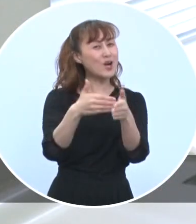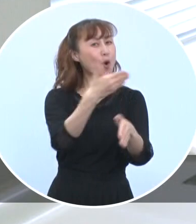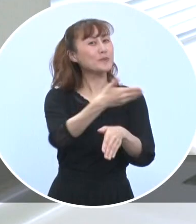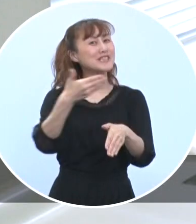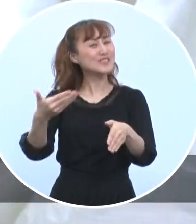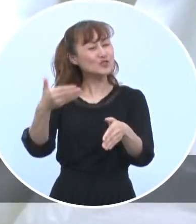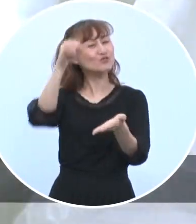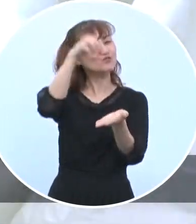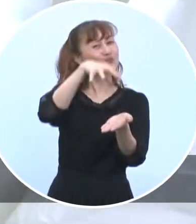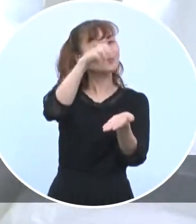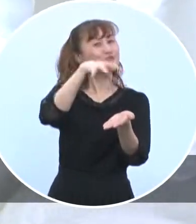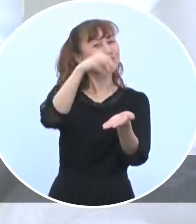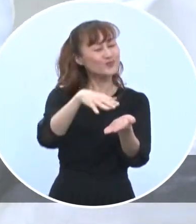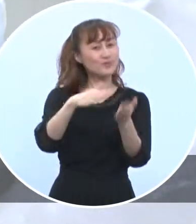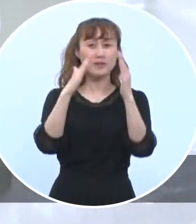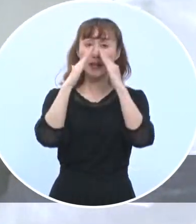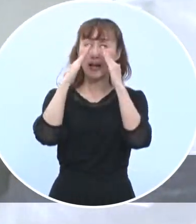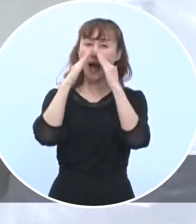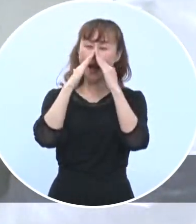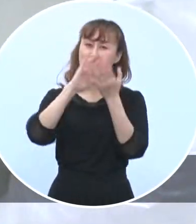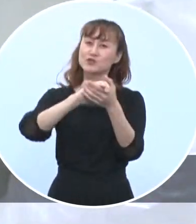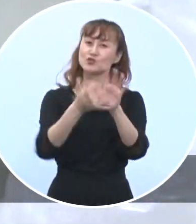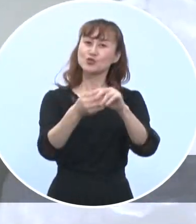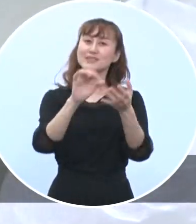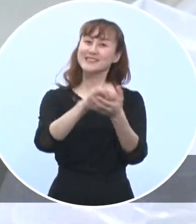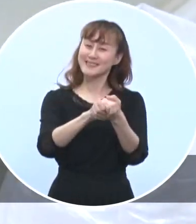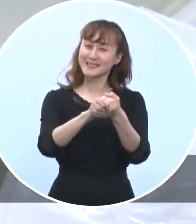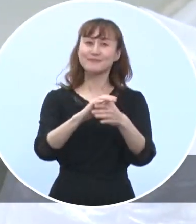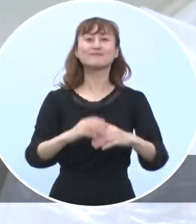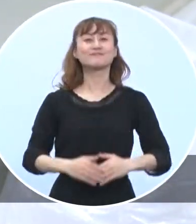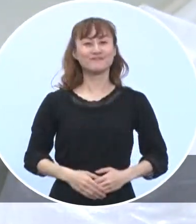らペーパータオルで拭いて、